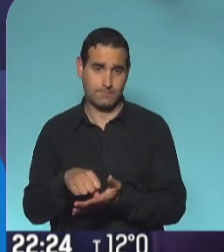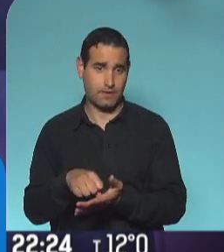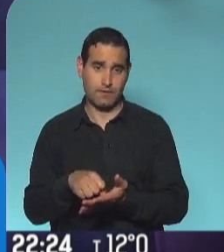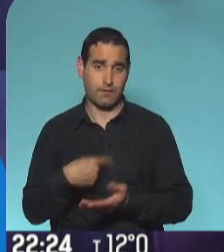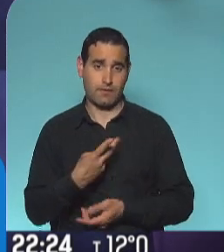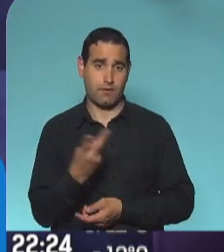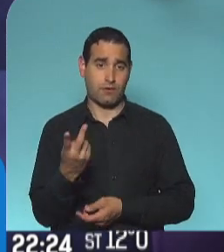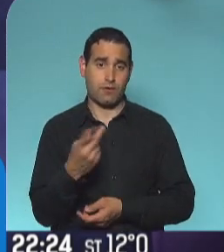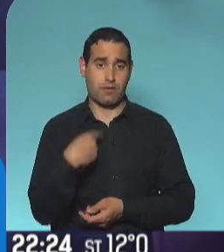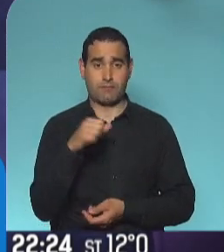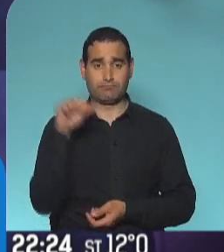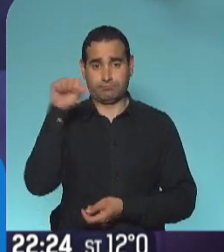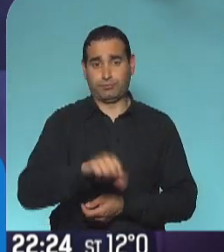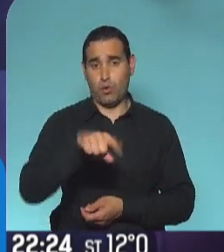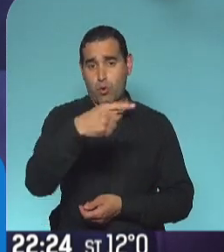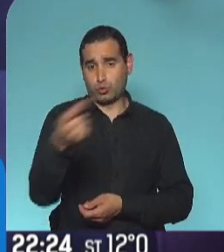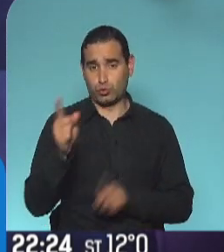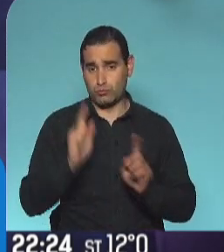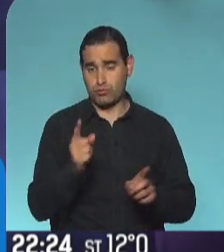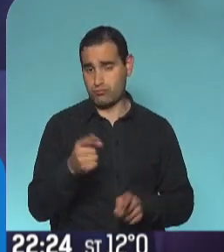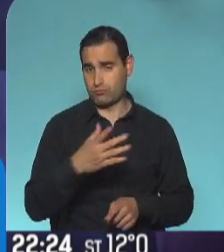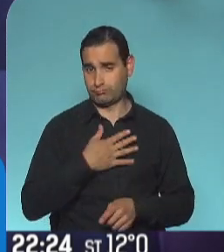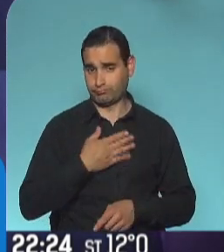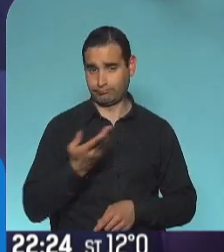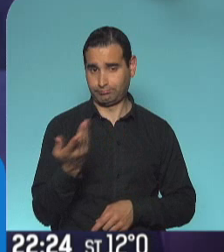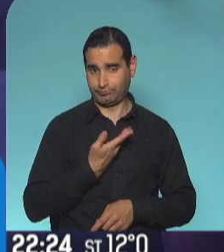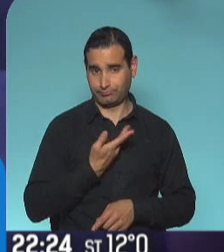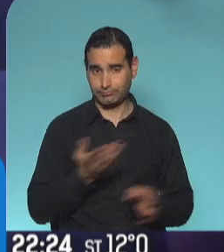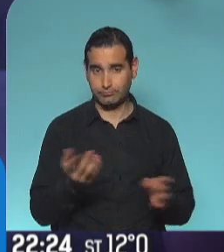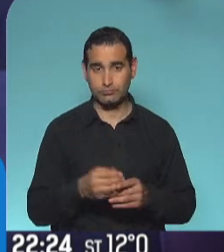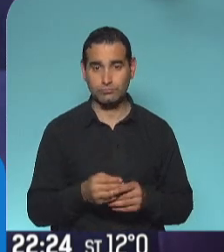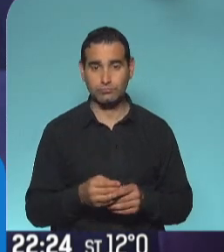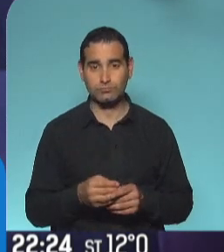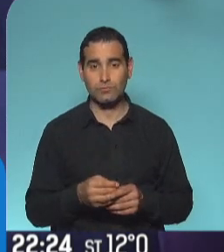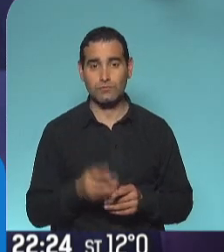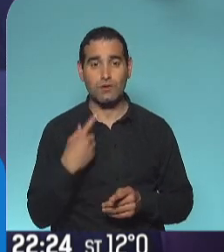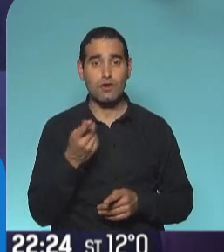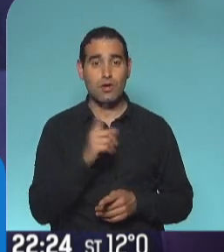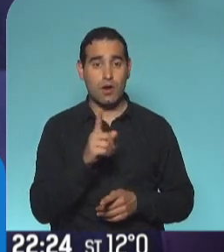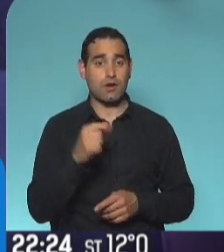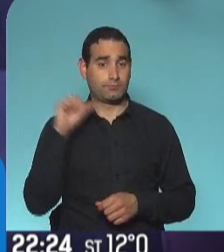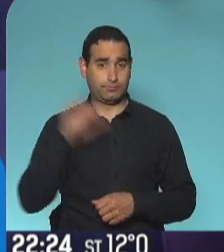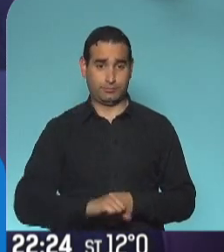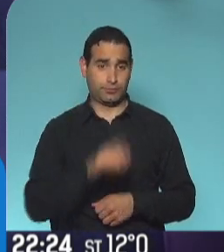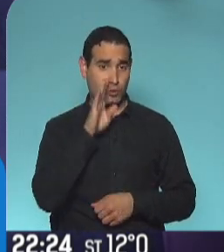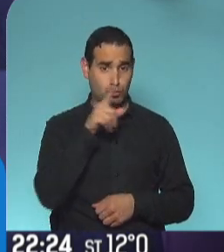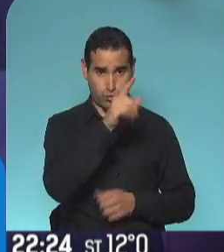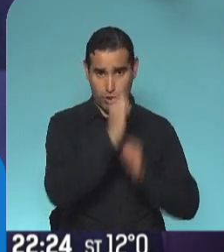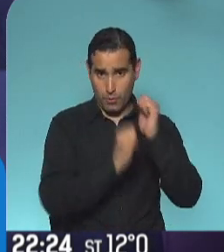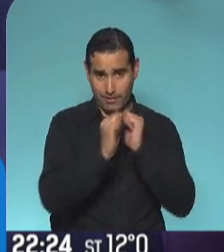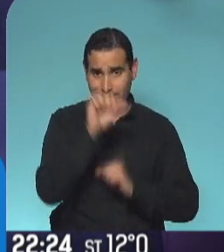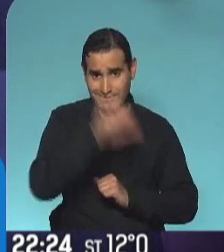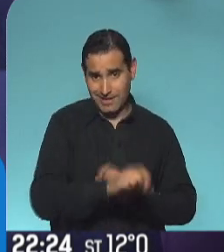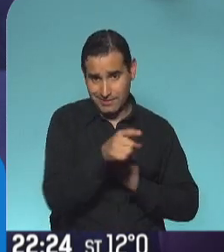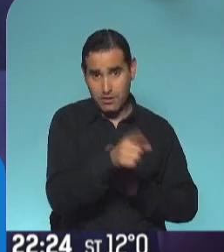果必然是害人害己，不仅严重损害美国企业和